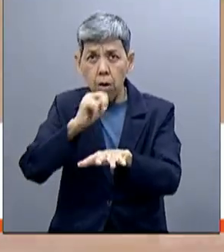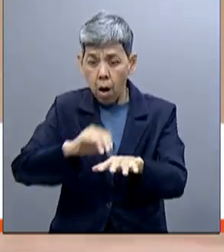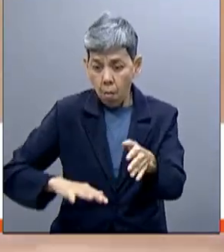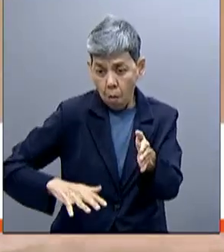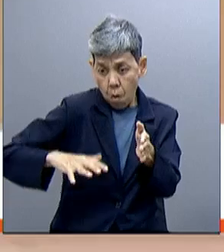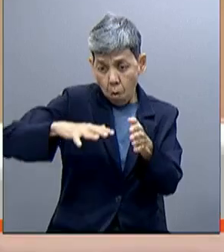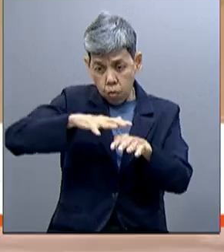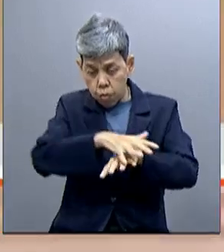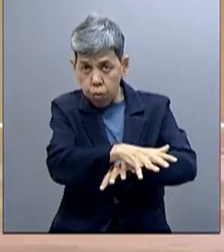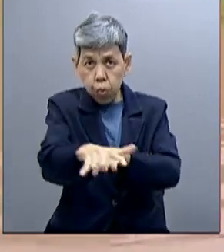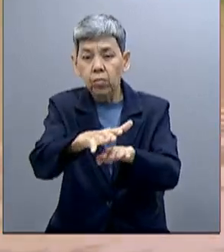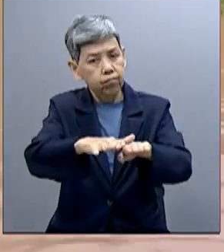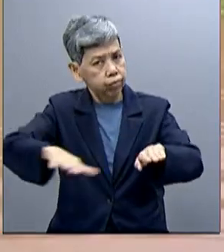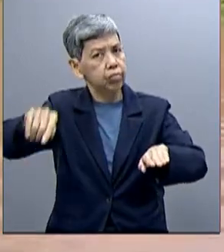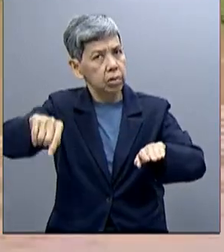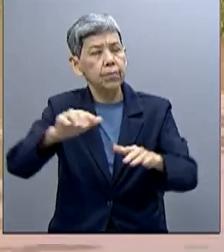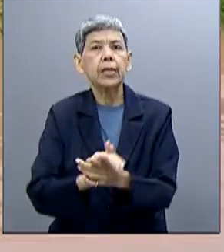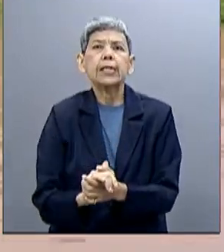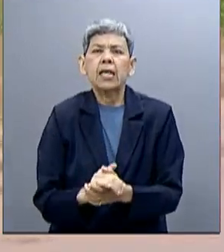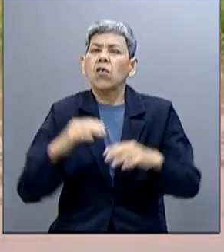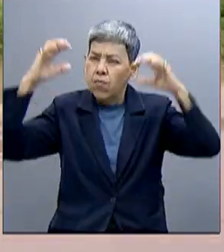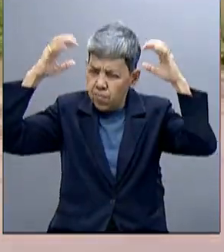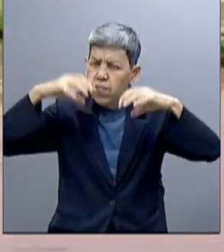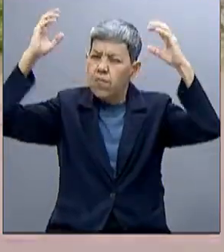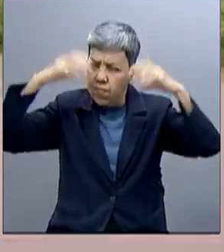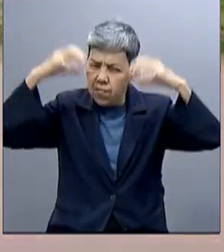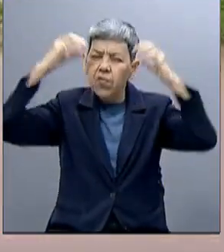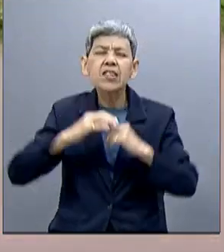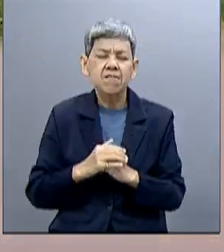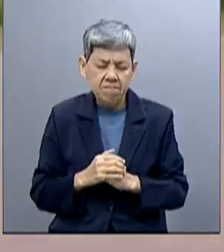ท่วมที่ราบลุ่มเพราะยังมีฝนตกหนักอยู่ในพื้นที่ค่ะ